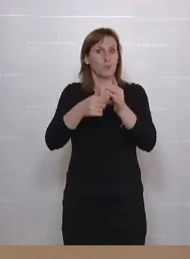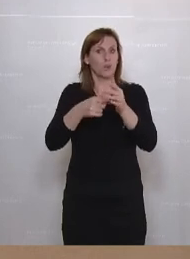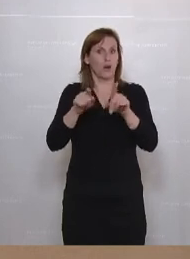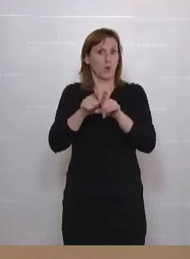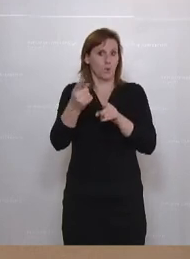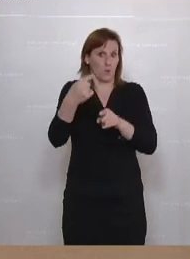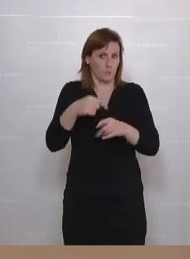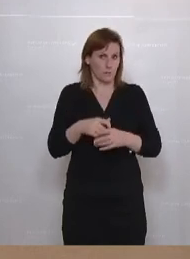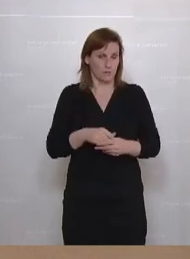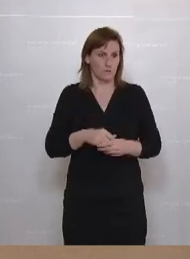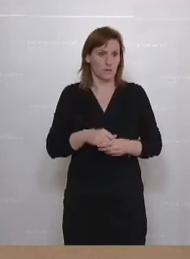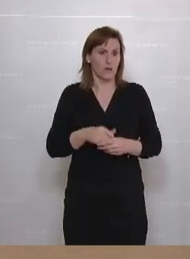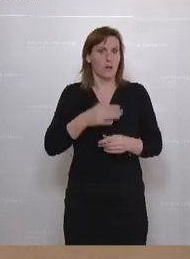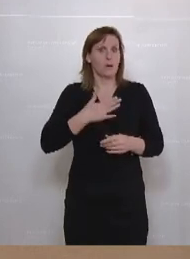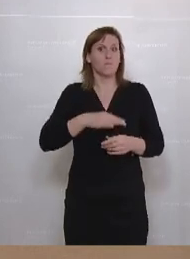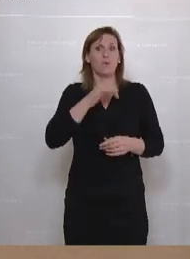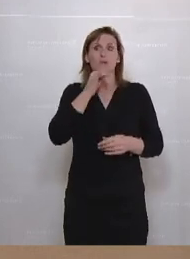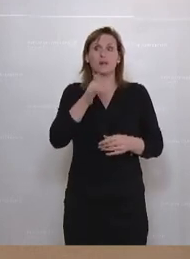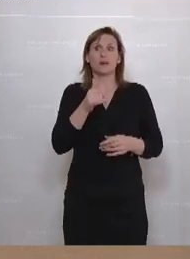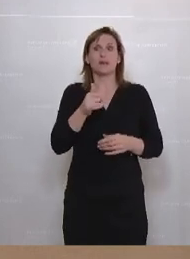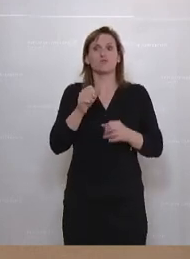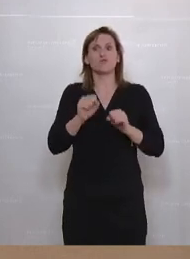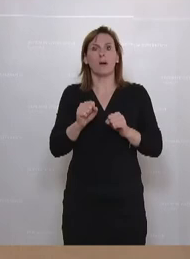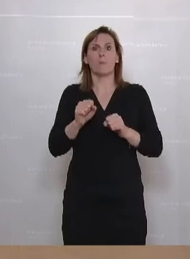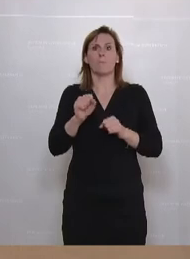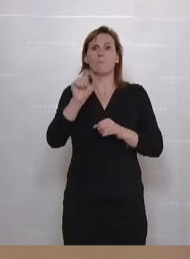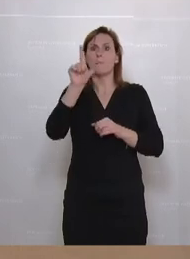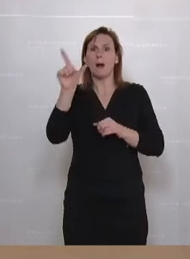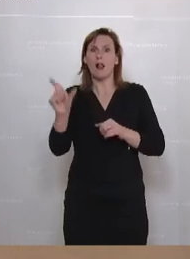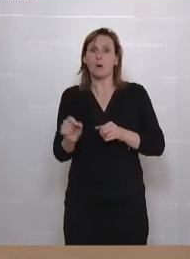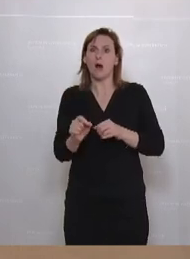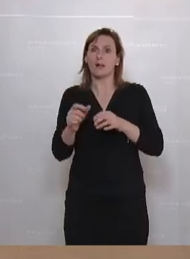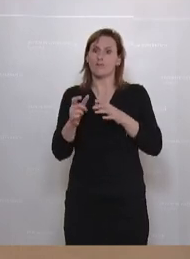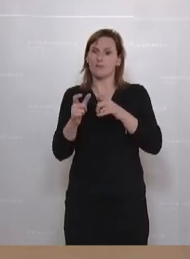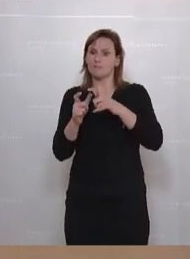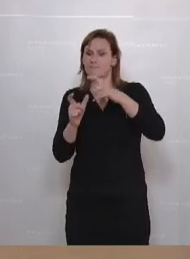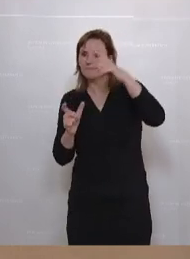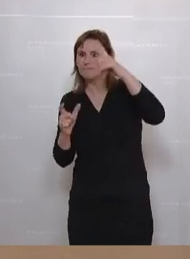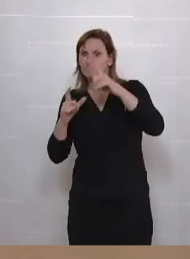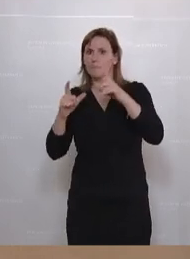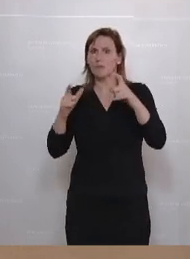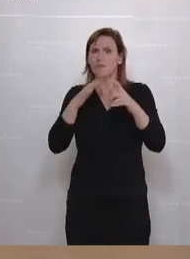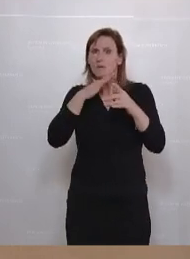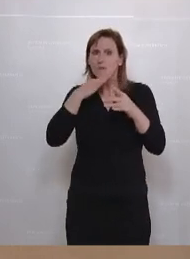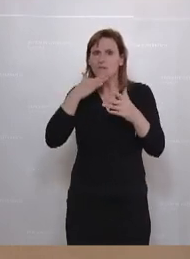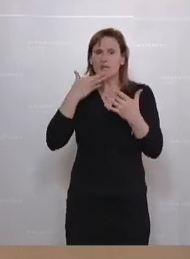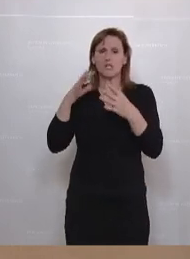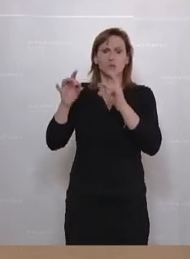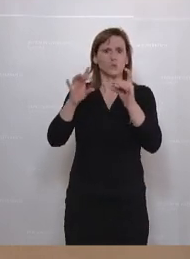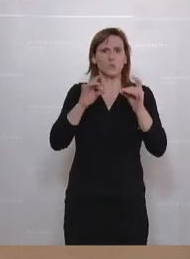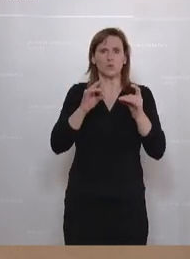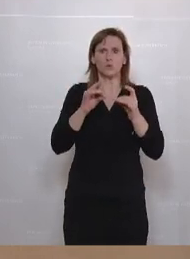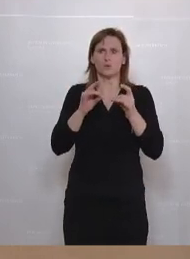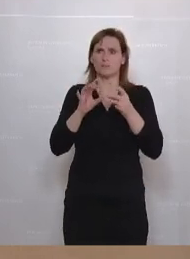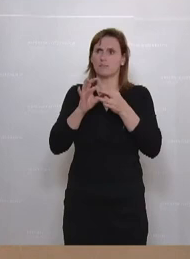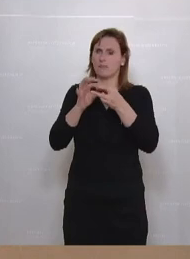werden, weil ich möchte nicht, dass wir den Westbalkan immer nur auf die Erweiterung reduzieren. Wir haben sehr viel mehr mit dieser Region gemeinsam. Wir haben als Europa sehr viel mehr mit ihr